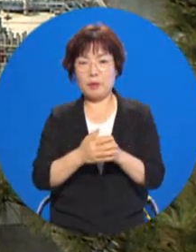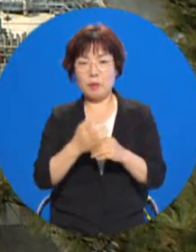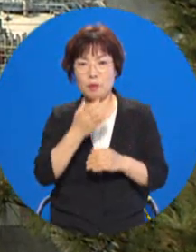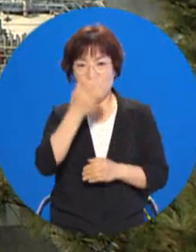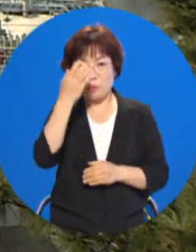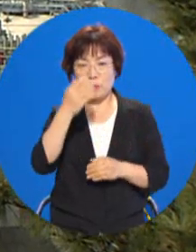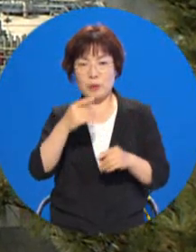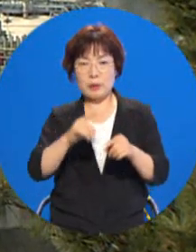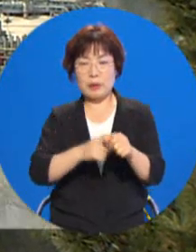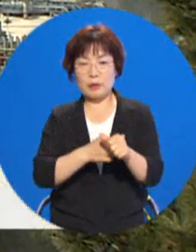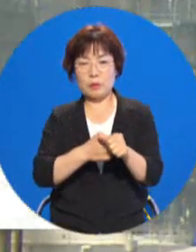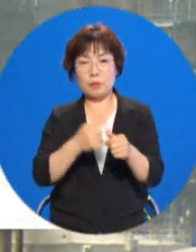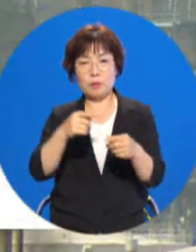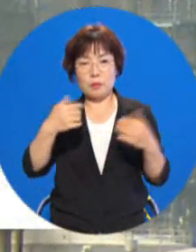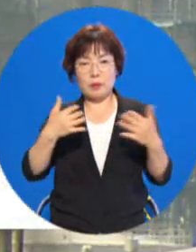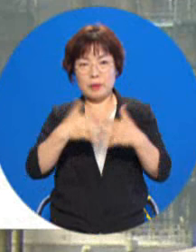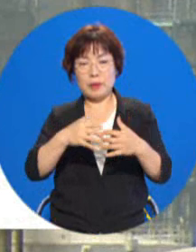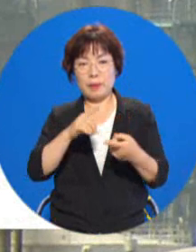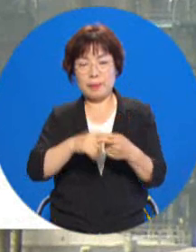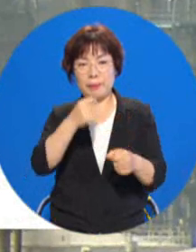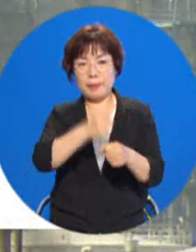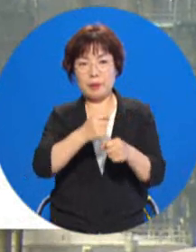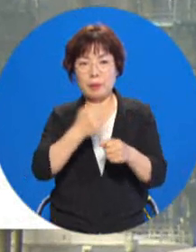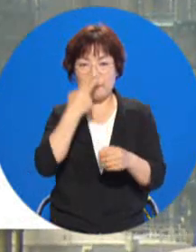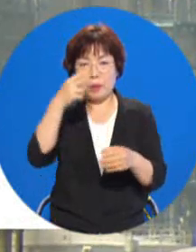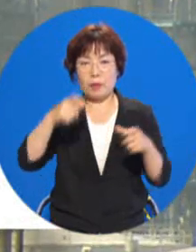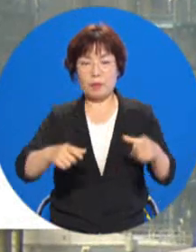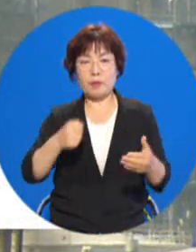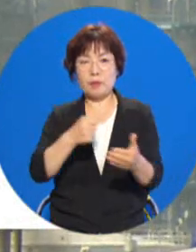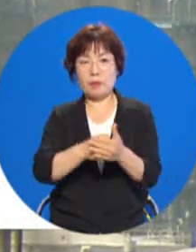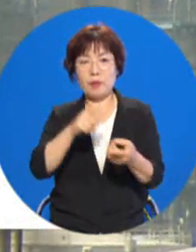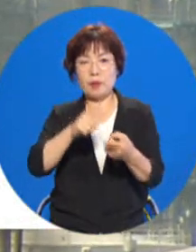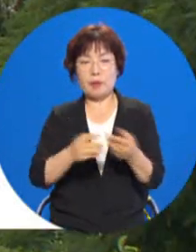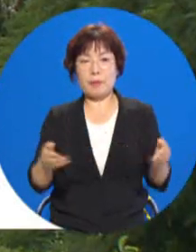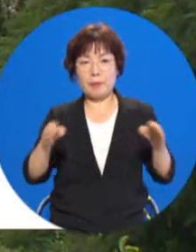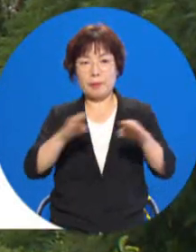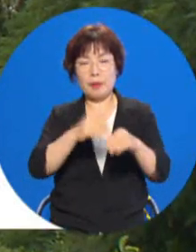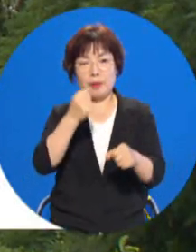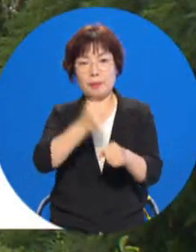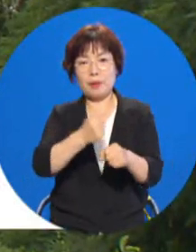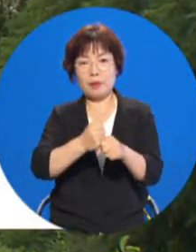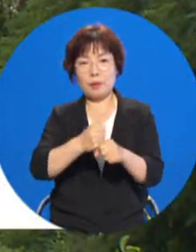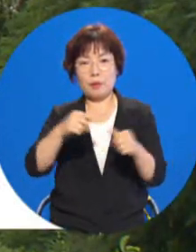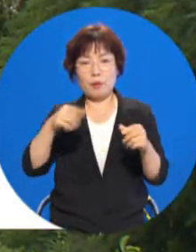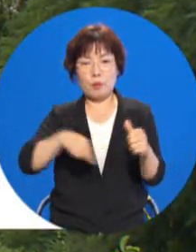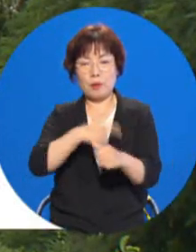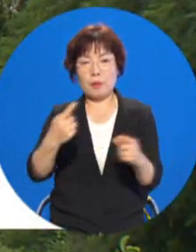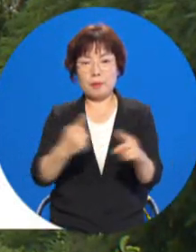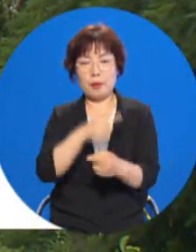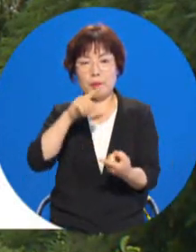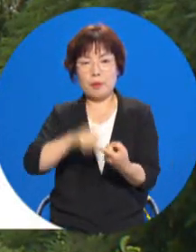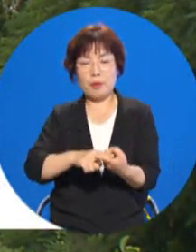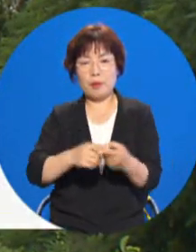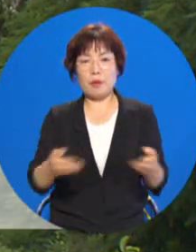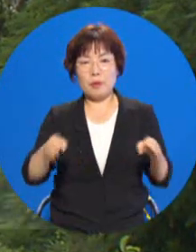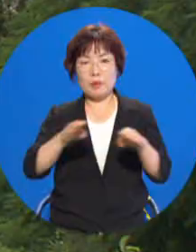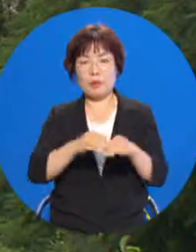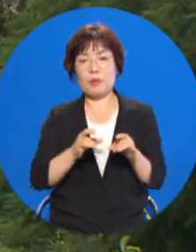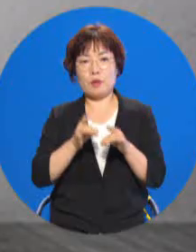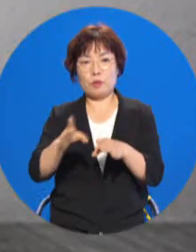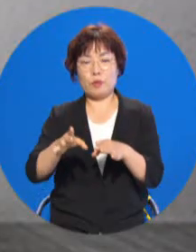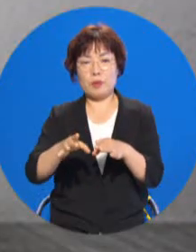자동 측정기 확대 설치와 악취 관리 지역 지정에 따른 기반 구축 등 환경 개선을 위한 시설 투자가 주요